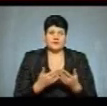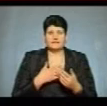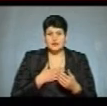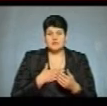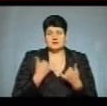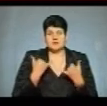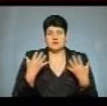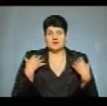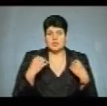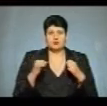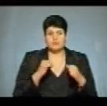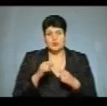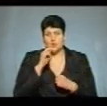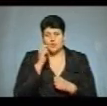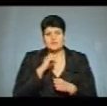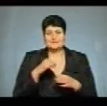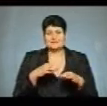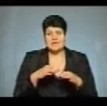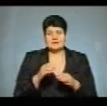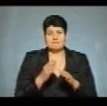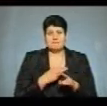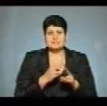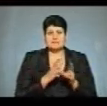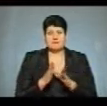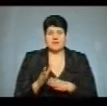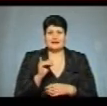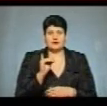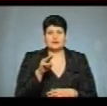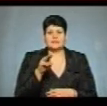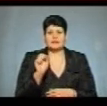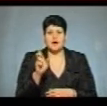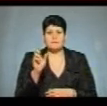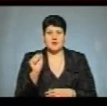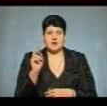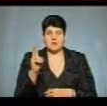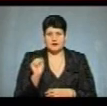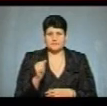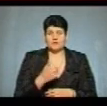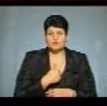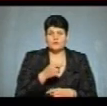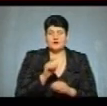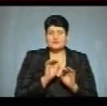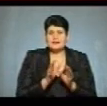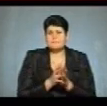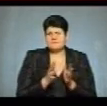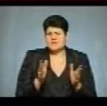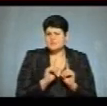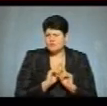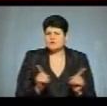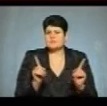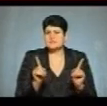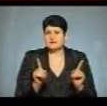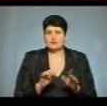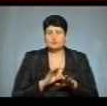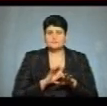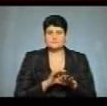студії начальник управління Укртрансбезпеки в області Ігор Табака. Пане Ігоре, хочу наразі, щоб ви розказали більше про специфіку